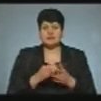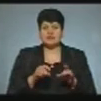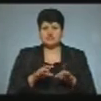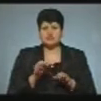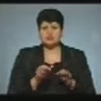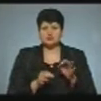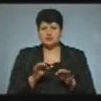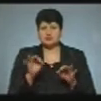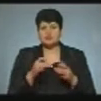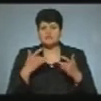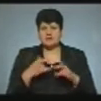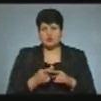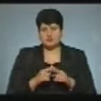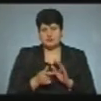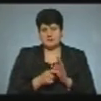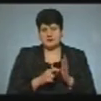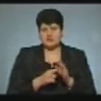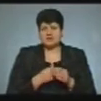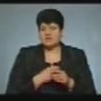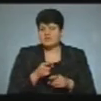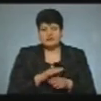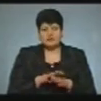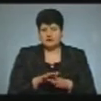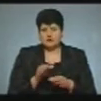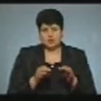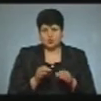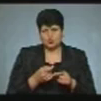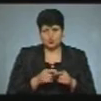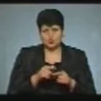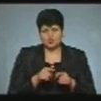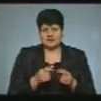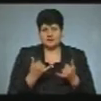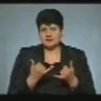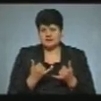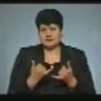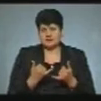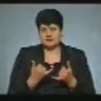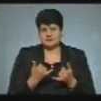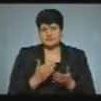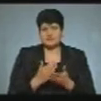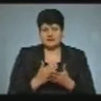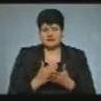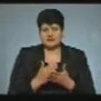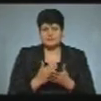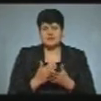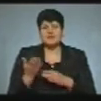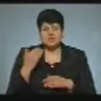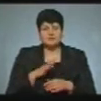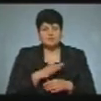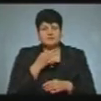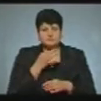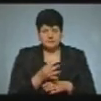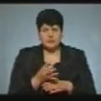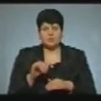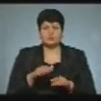про звільнення цього приміщення. На жаль, вони не виконали це рішення суду, тому зараз це відбувається. Їх заздалегідь було повідомлено. Потім